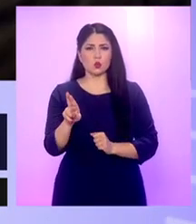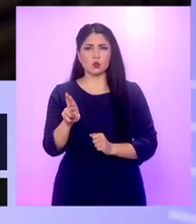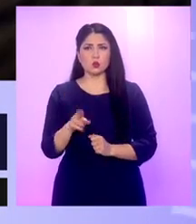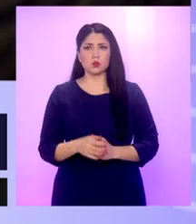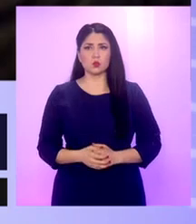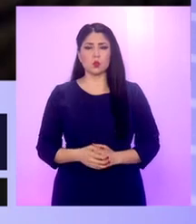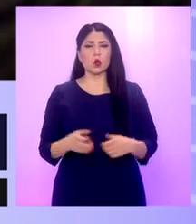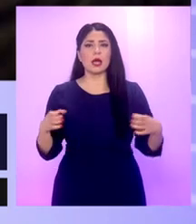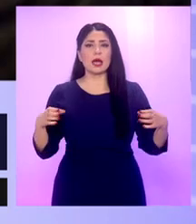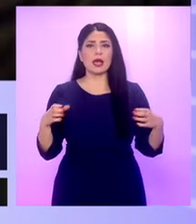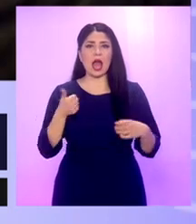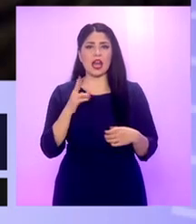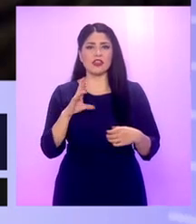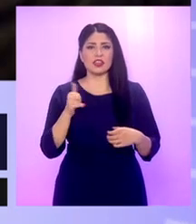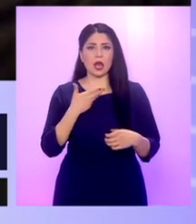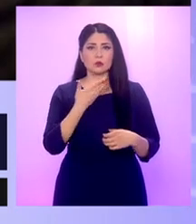carantinat Bucureștiul.